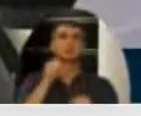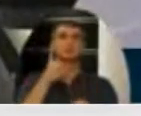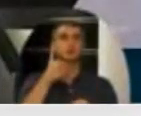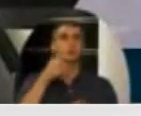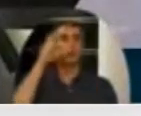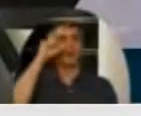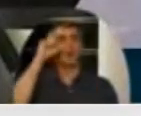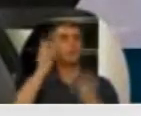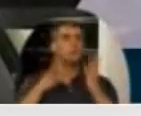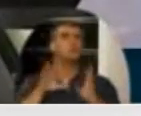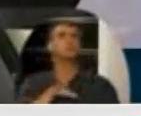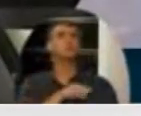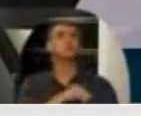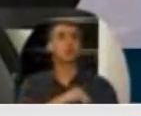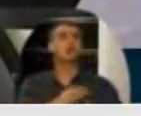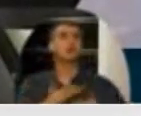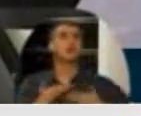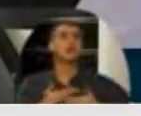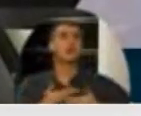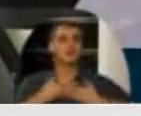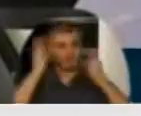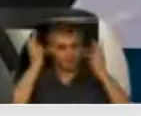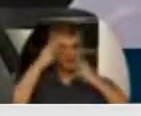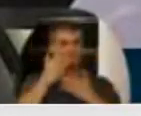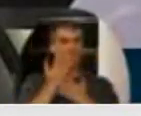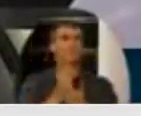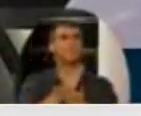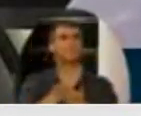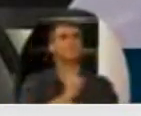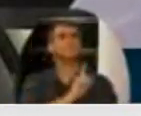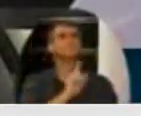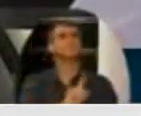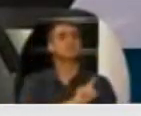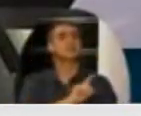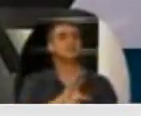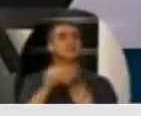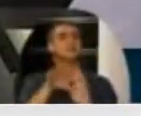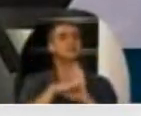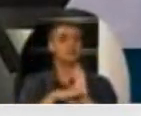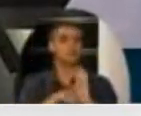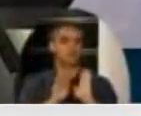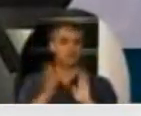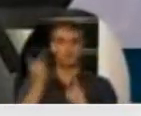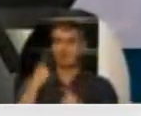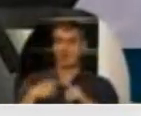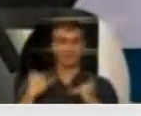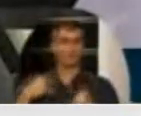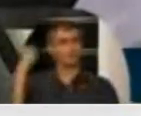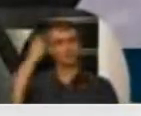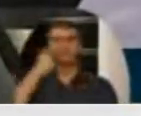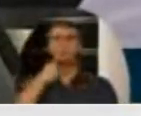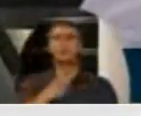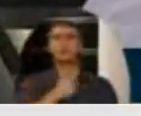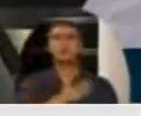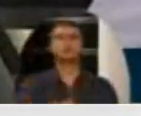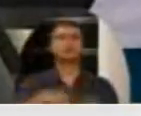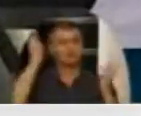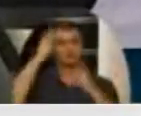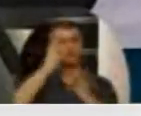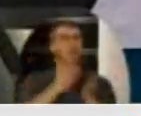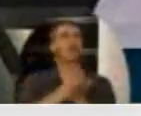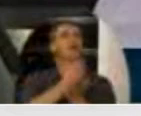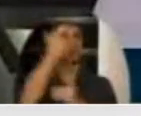שאבו מאזן מוכן לקבל הסכם ביניים מותנה. עד היום ההחלטה הפלסטינית הייתה, אנחנו רוצים הסכם